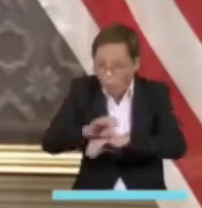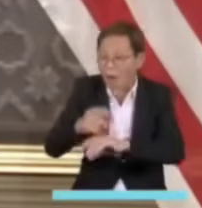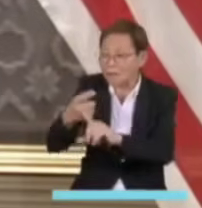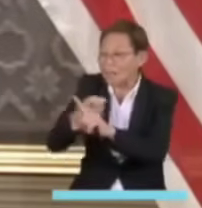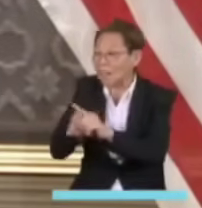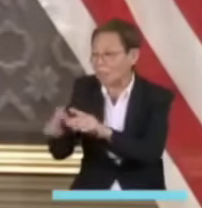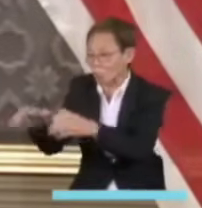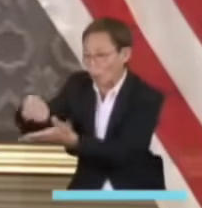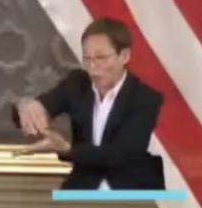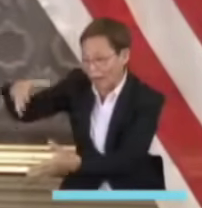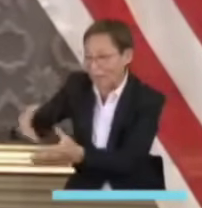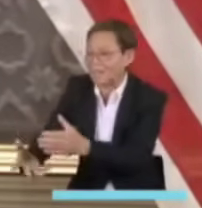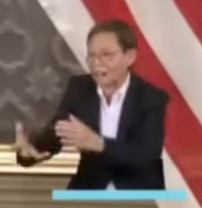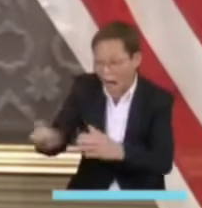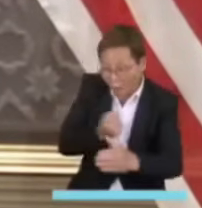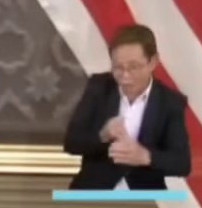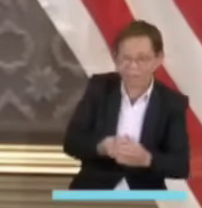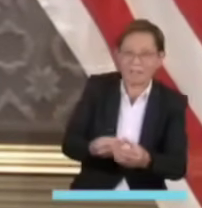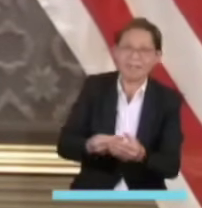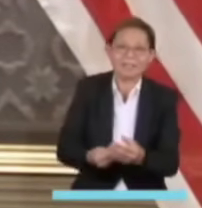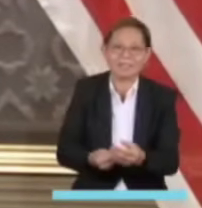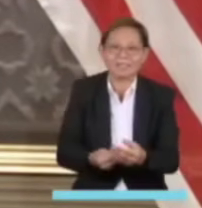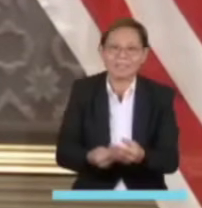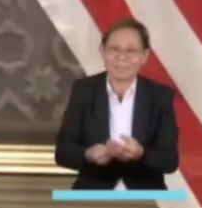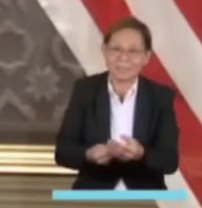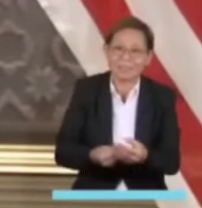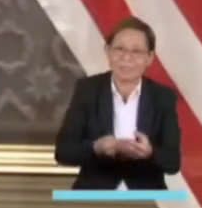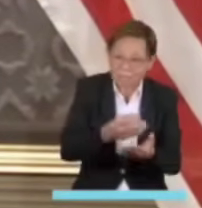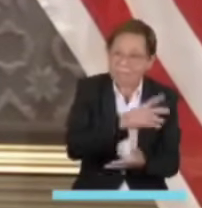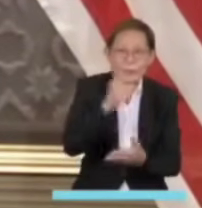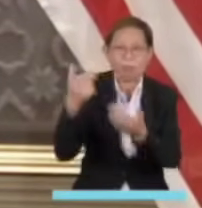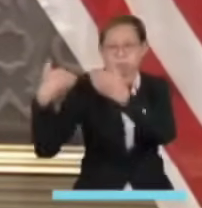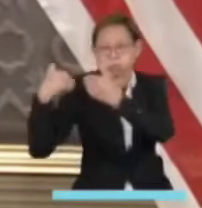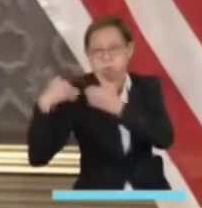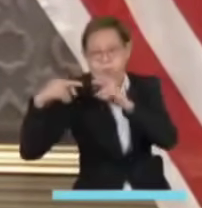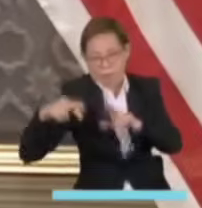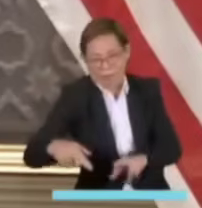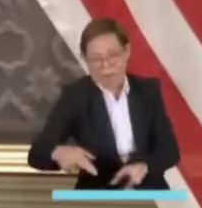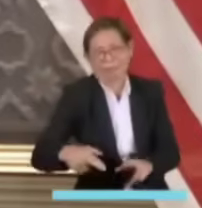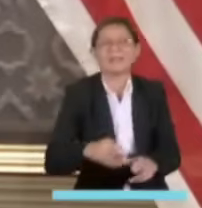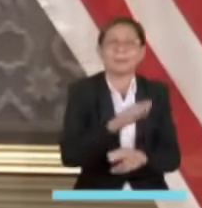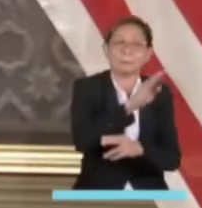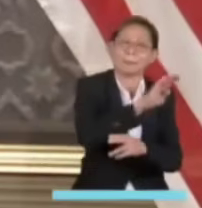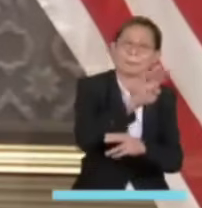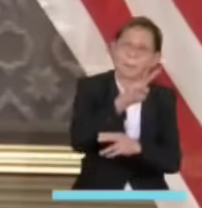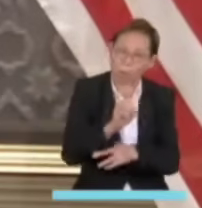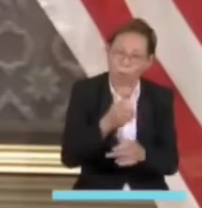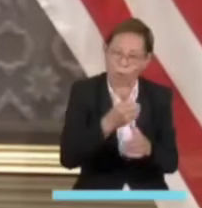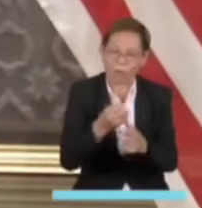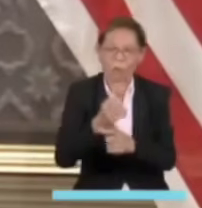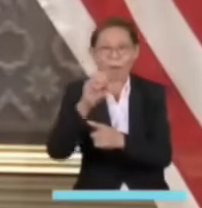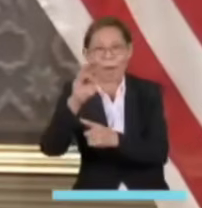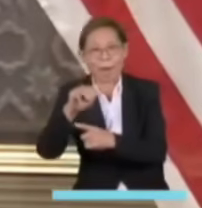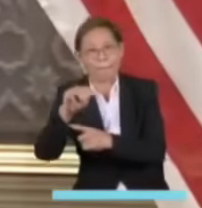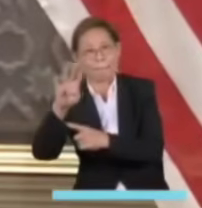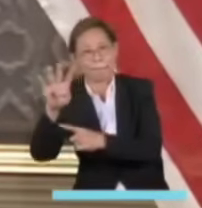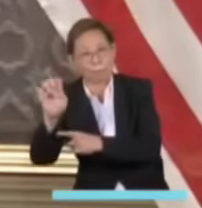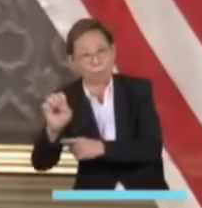tetapi tidak membebankan rakyat terbanyak sama ada B40 dan